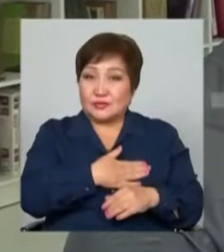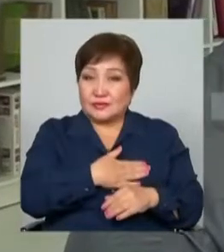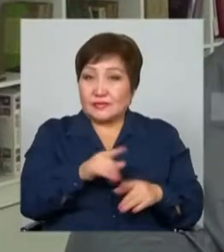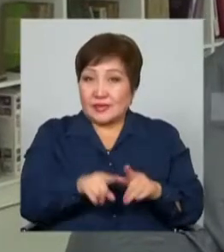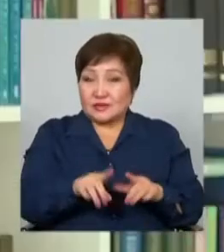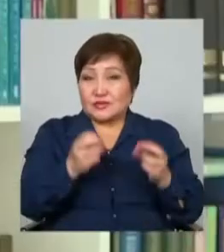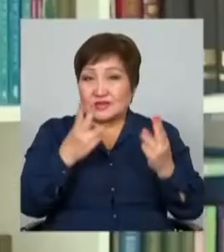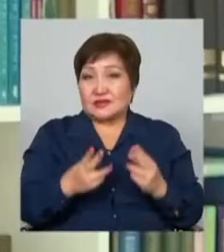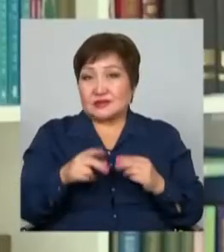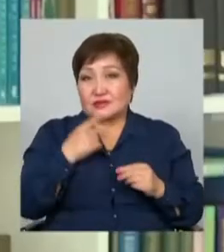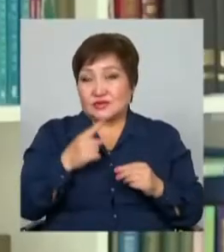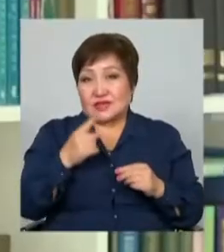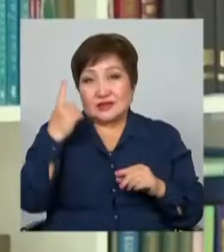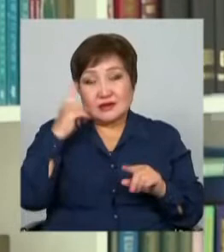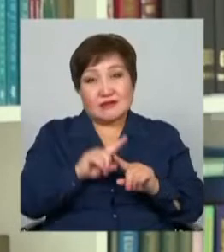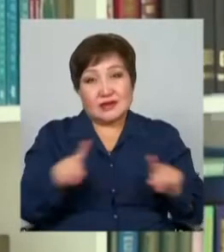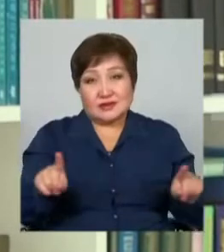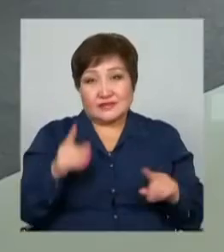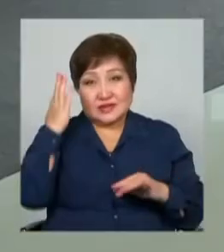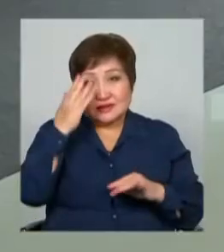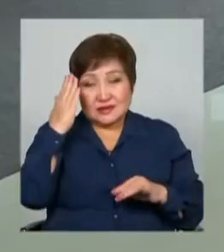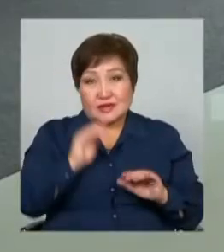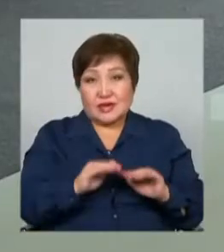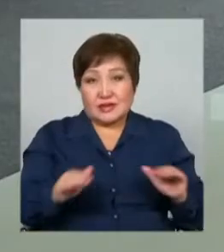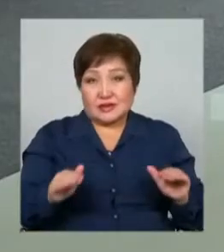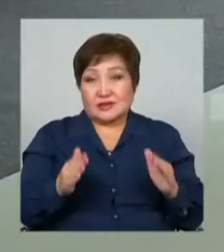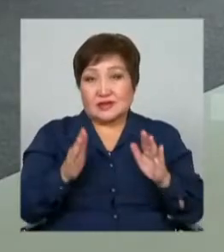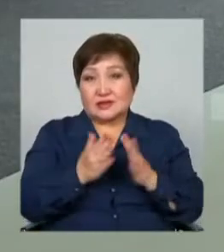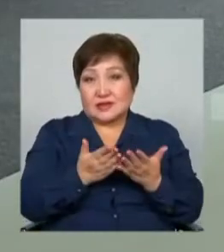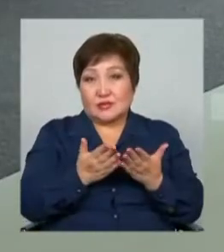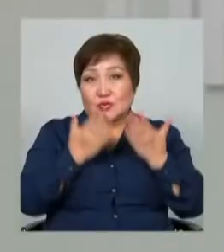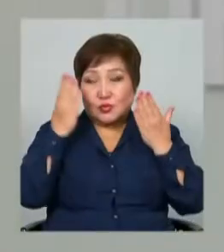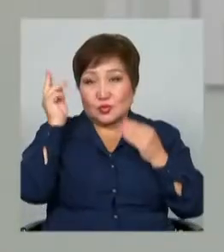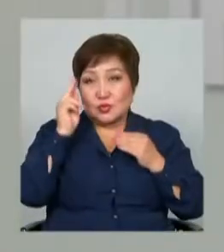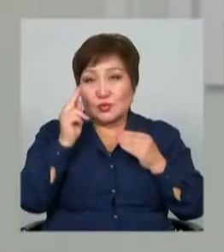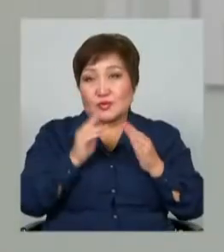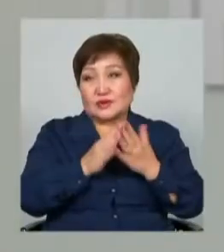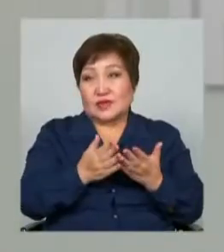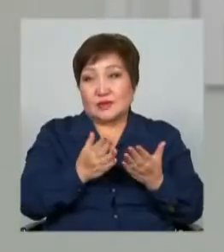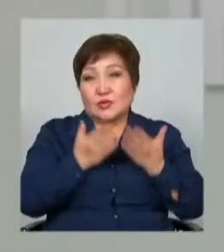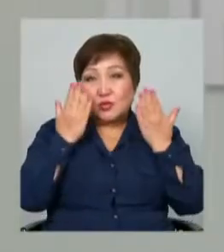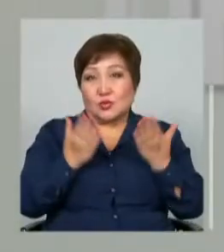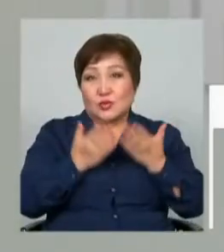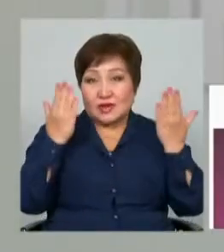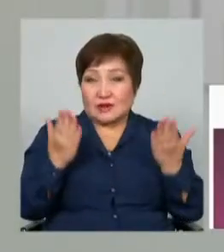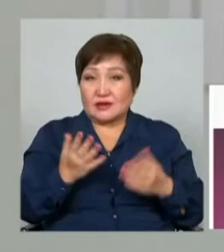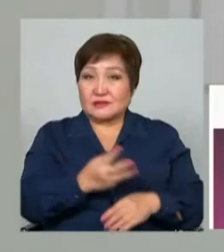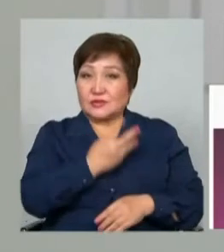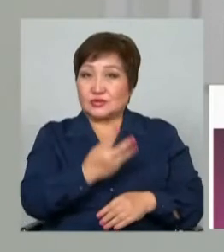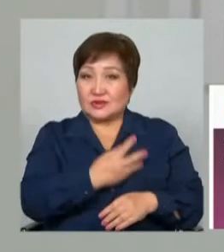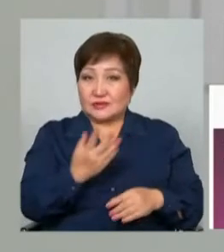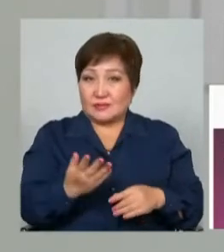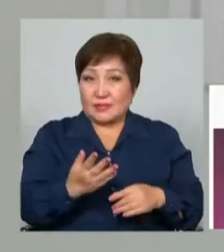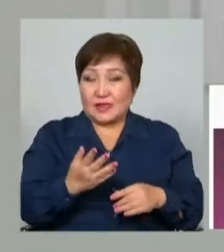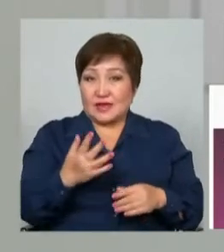мұндай креативті идеялар балалардың білімге және кітап оқуға деген құштарлығын оятады. Білім және ғылым министрі Асхат